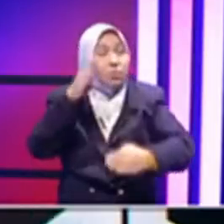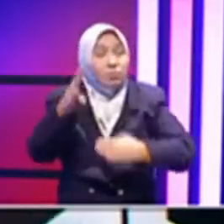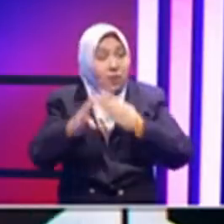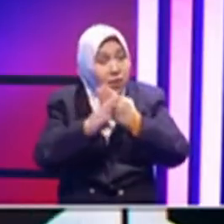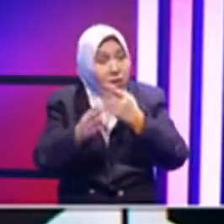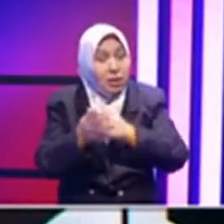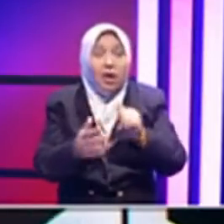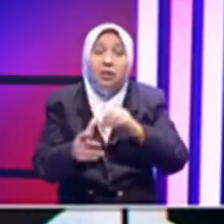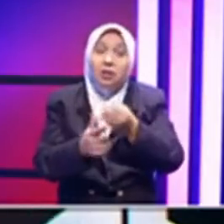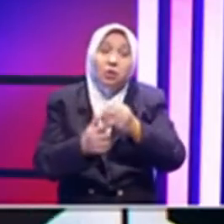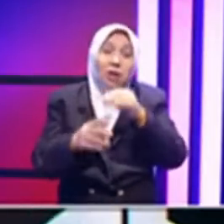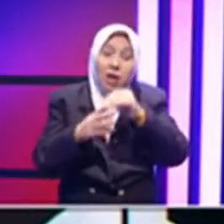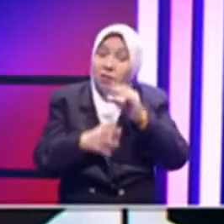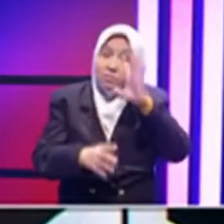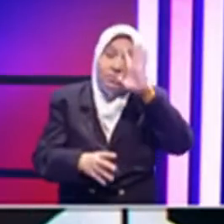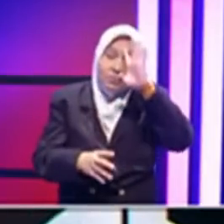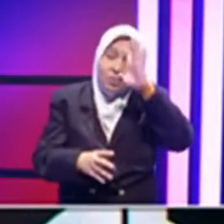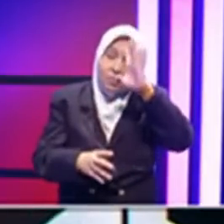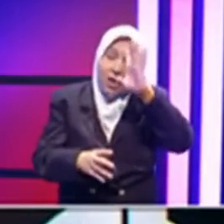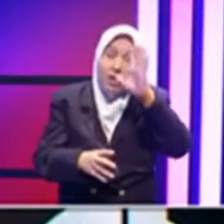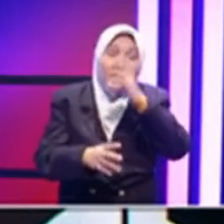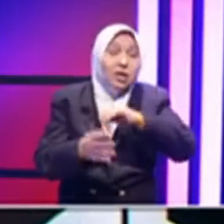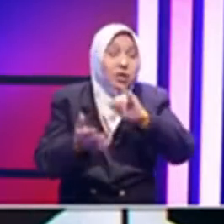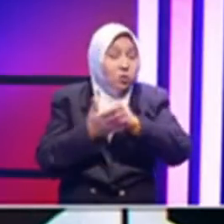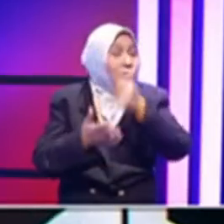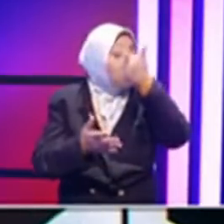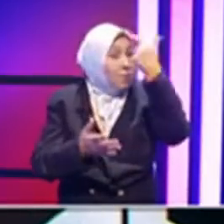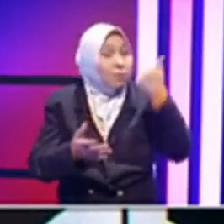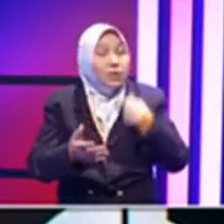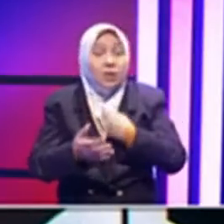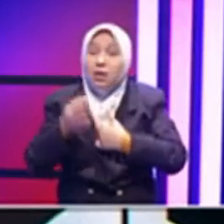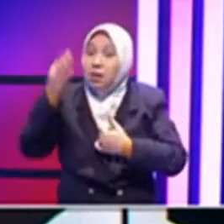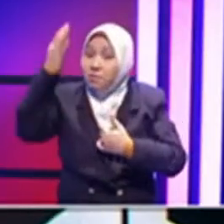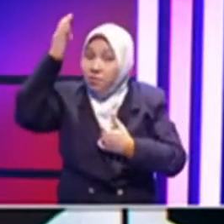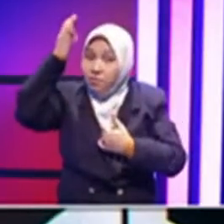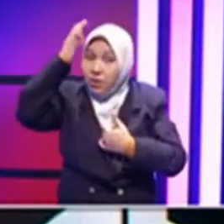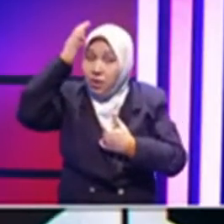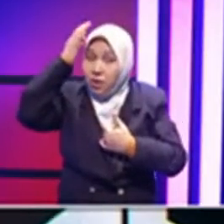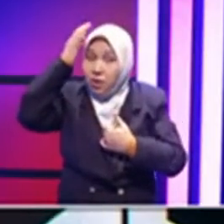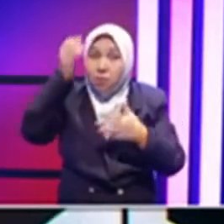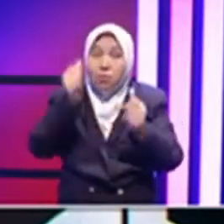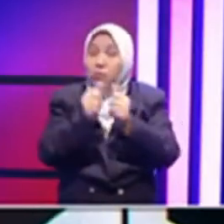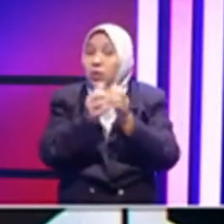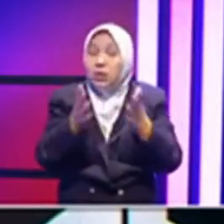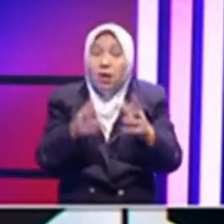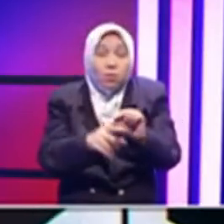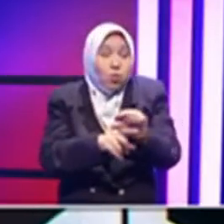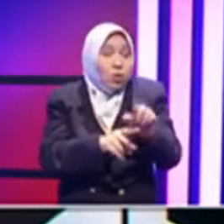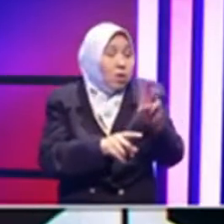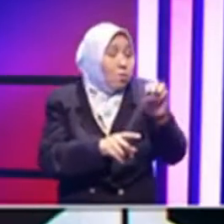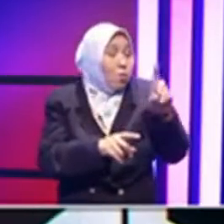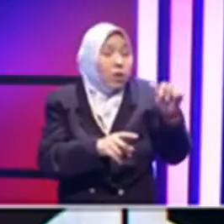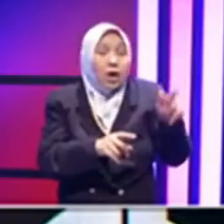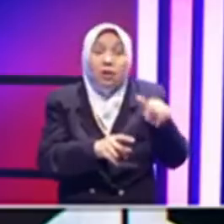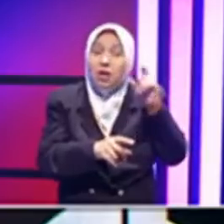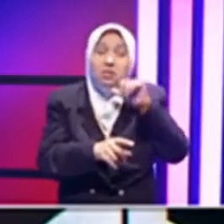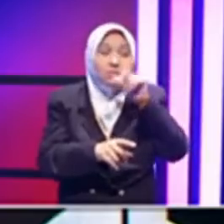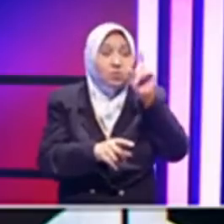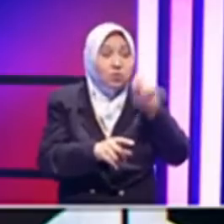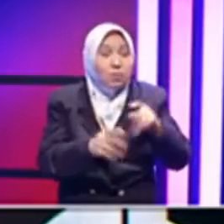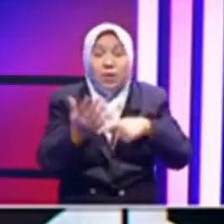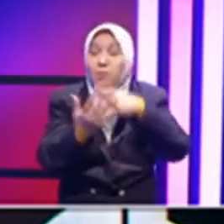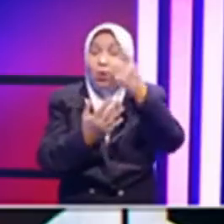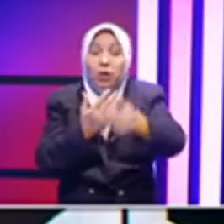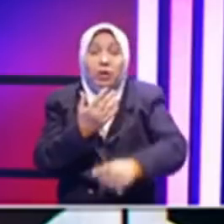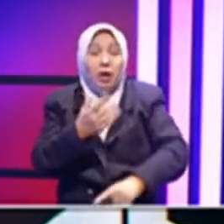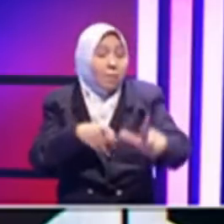ini ataupun dalam ciptaannya. Dan itu menyebabkan kita akan berfikir tanpa guna modal, tak semestinya kena pergi program latihan